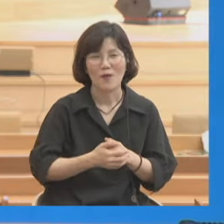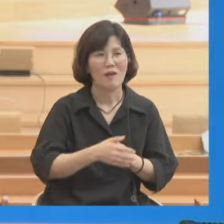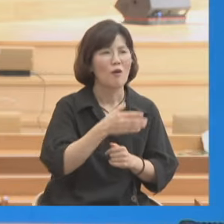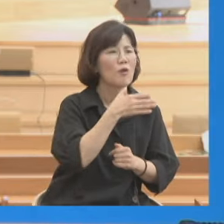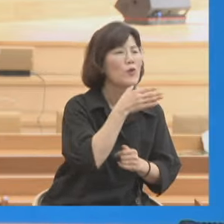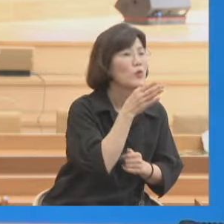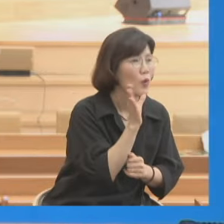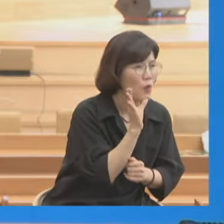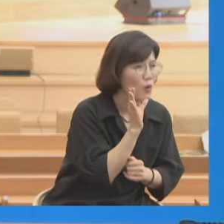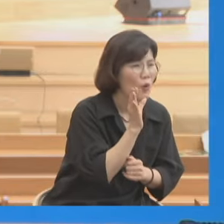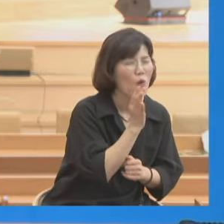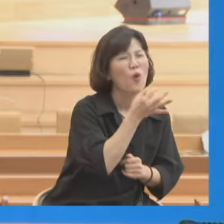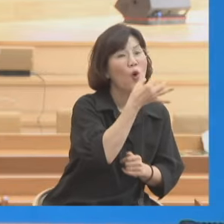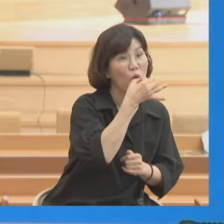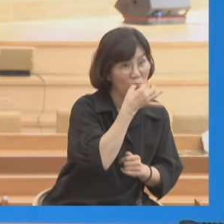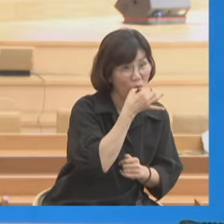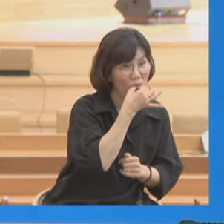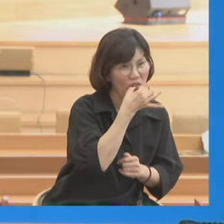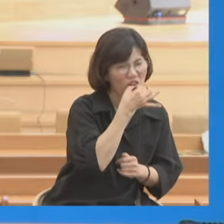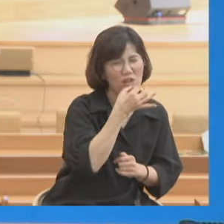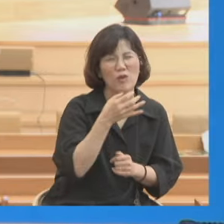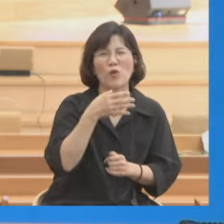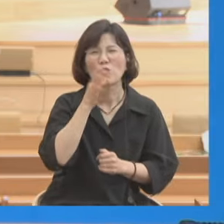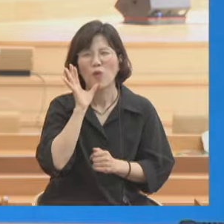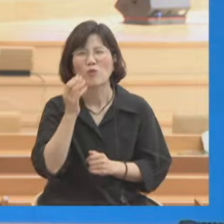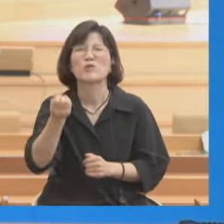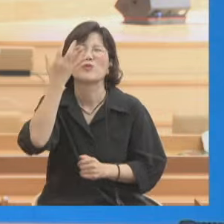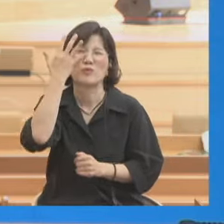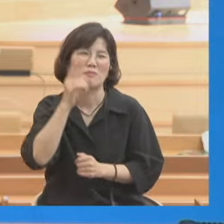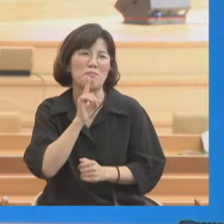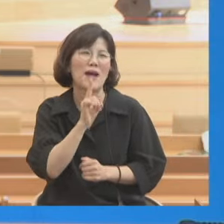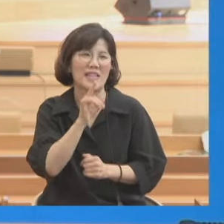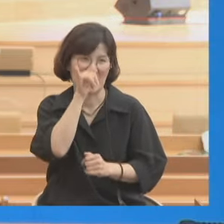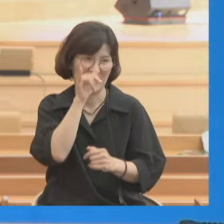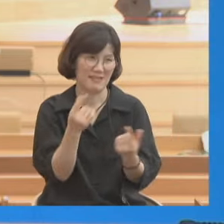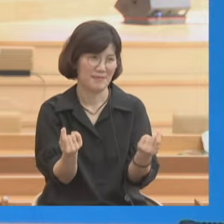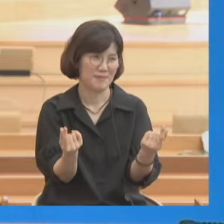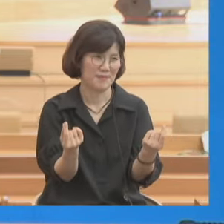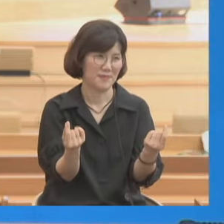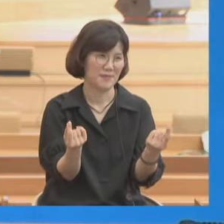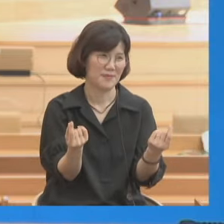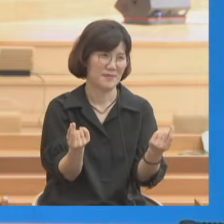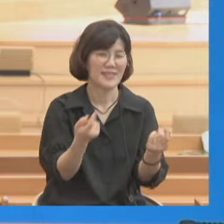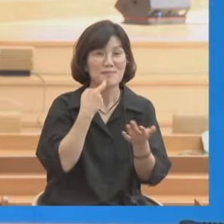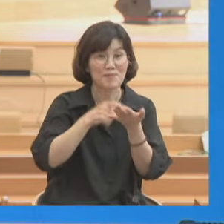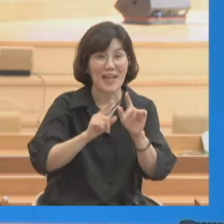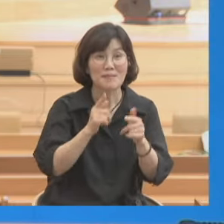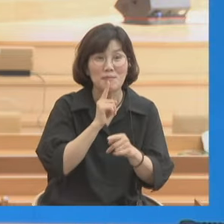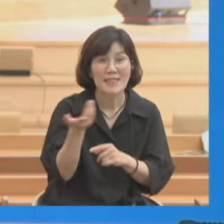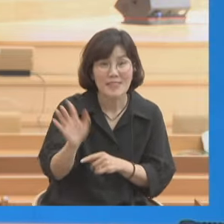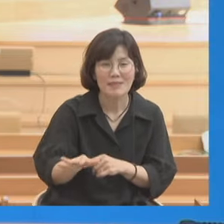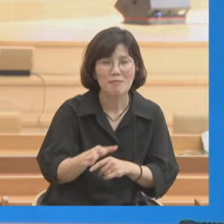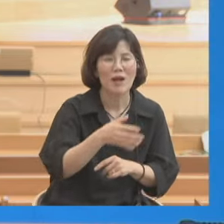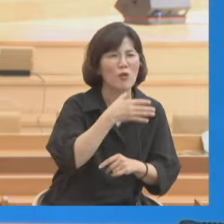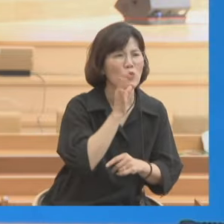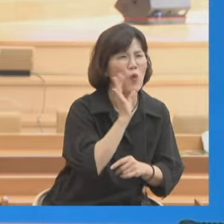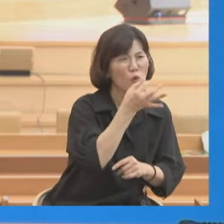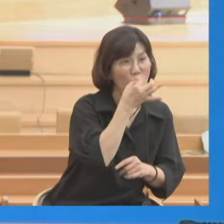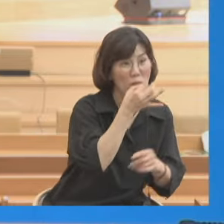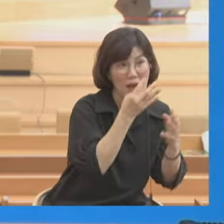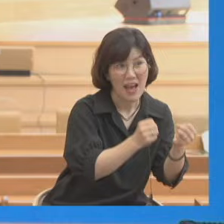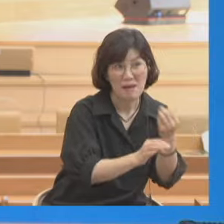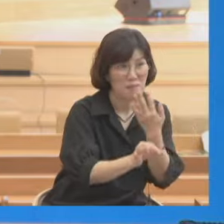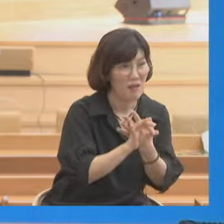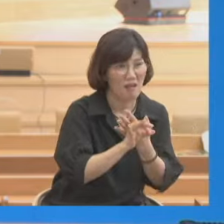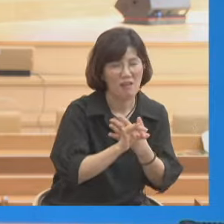노욕은 노추로 이어진다. 자, 심지어 이런 말을 하고 싶진 않았습니다만은 노욕은